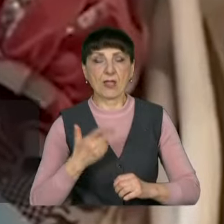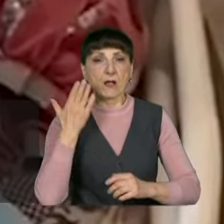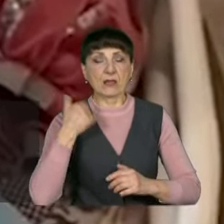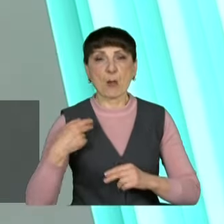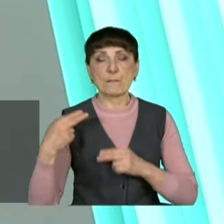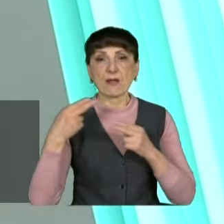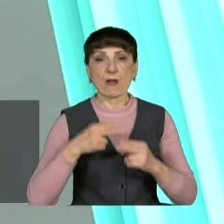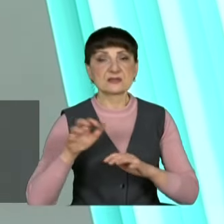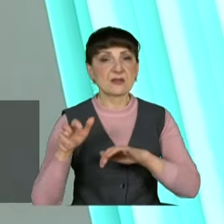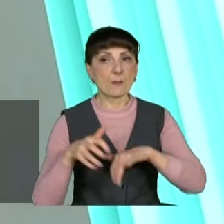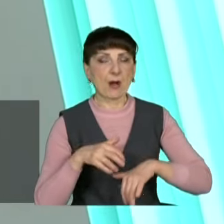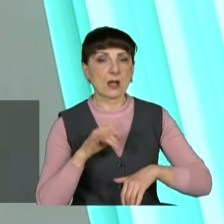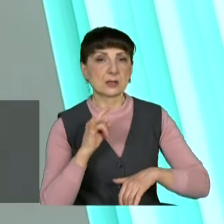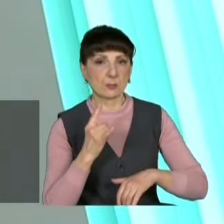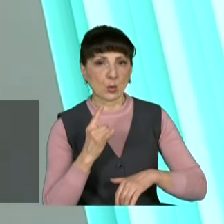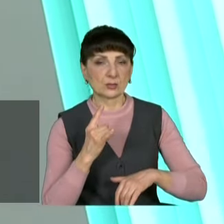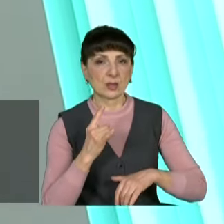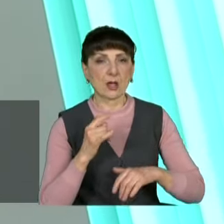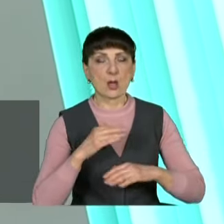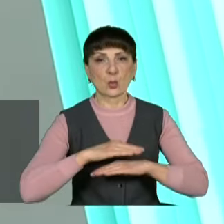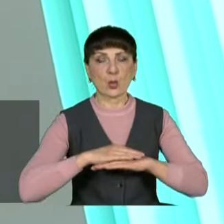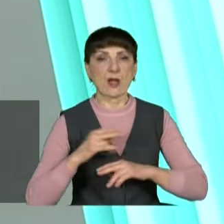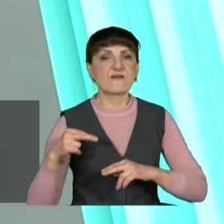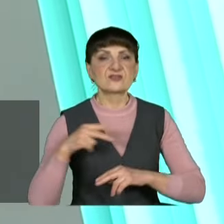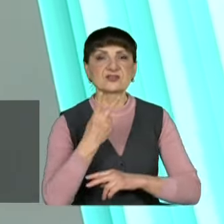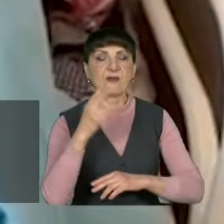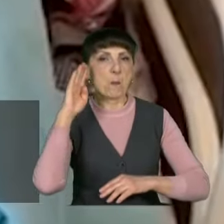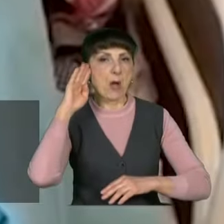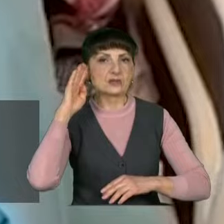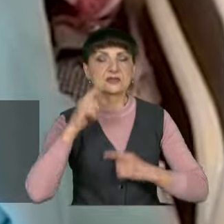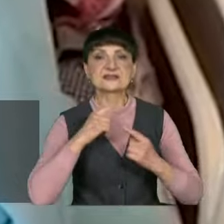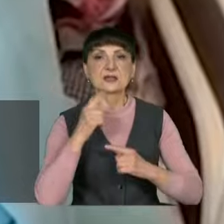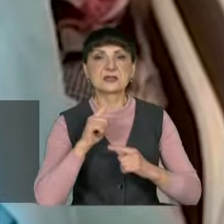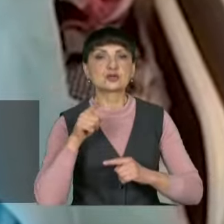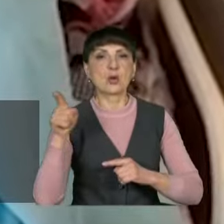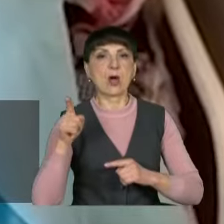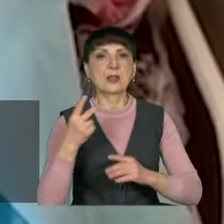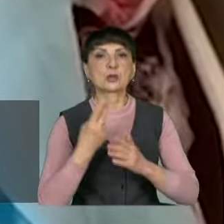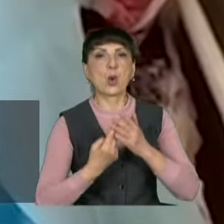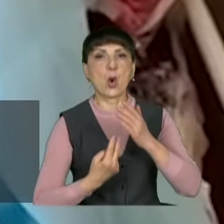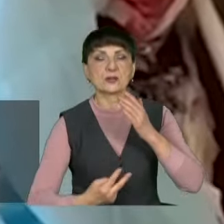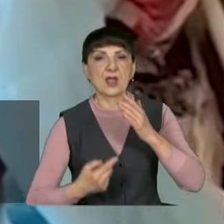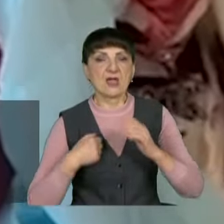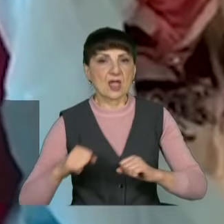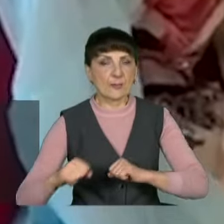приехала, чтобы забрать Айзере с уроков, навстречу мне выбежали два мальчика и сказали, что она тонет. Когда я